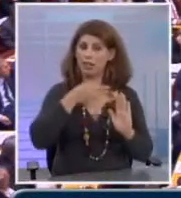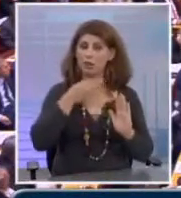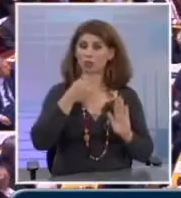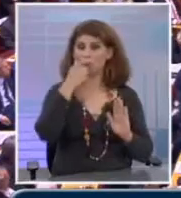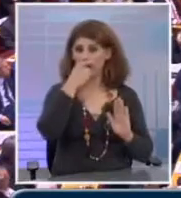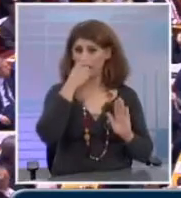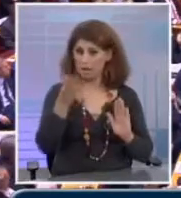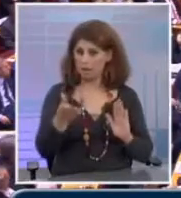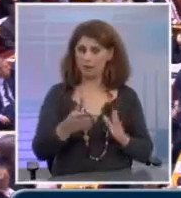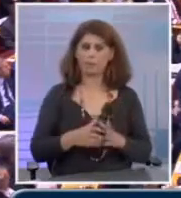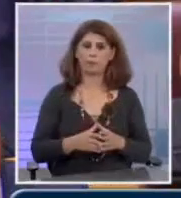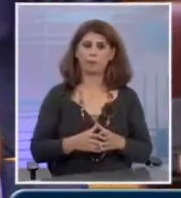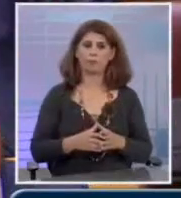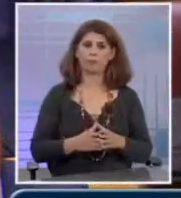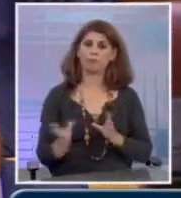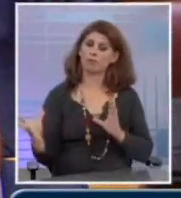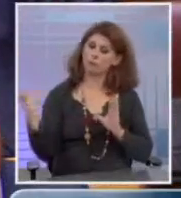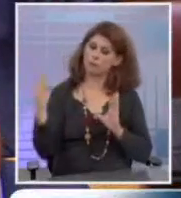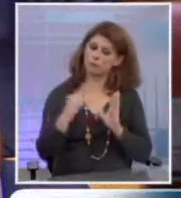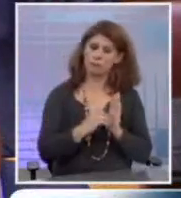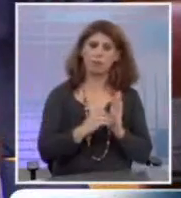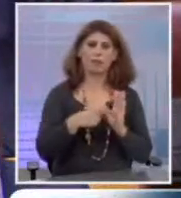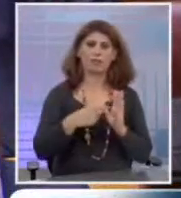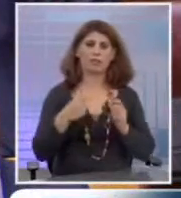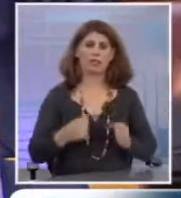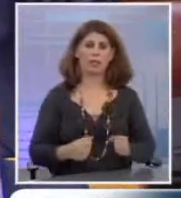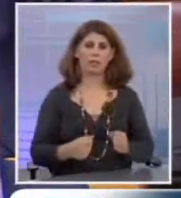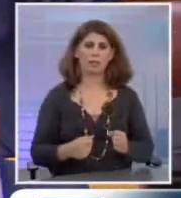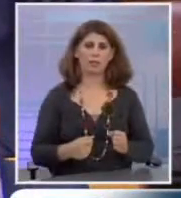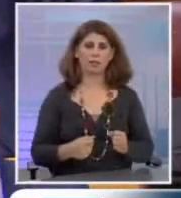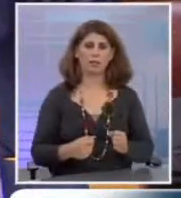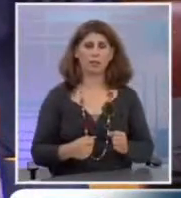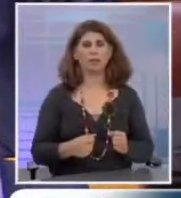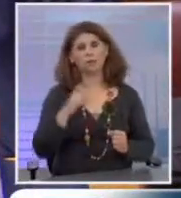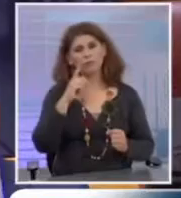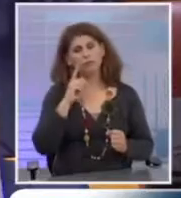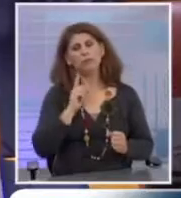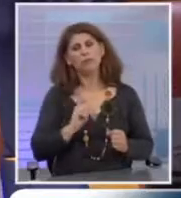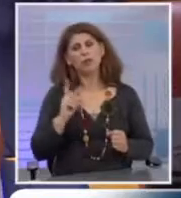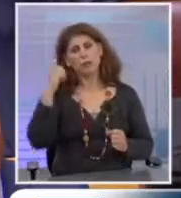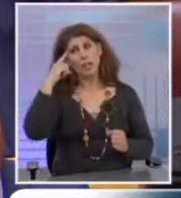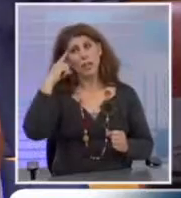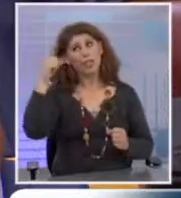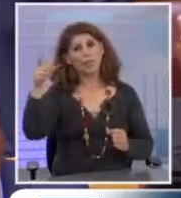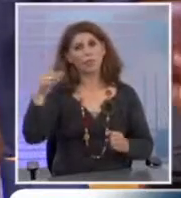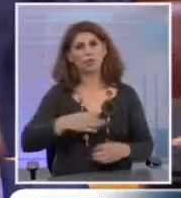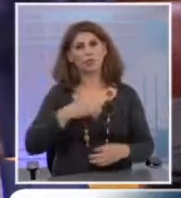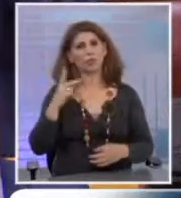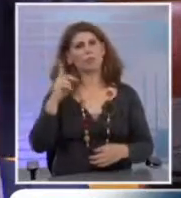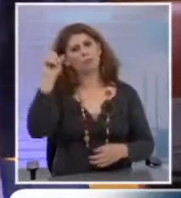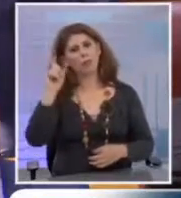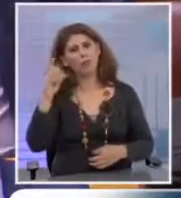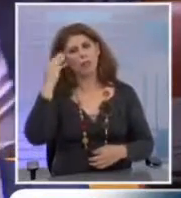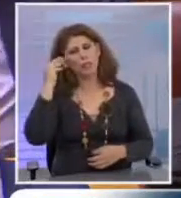Κώστα Καραμαλή εμπεριείχαν αυτή τη θέση. Οφείλω να θυμίσω στον κύριο Καμένο, που ενδεχομένως